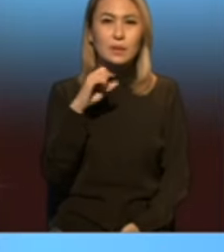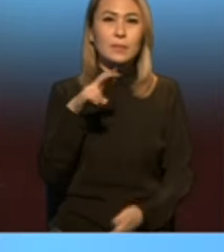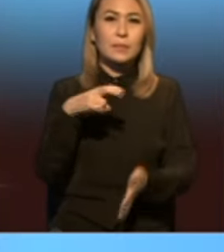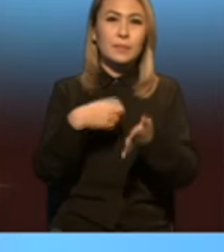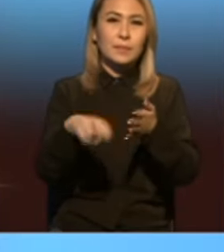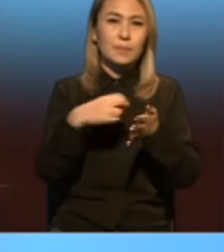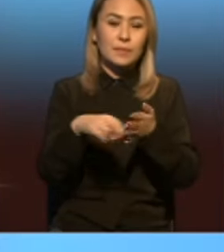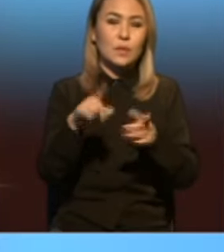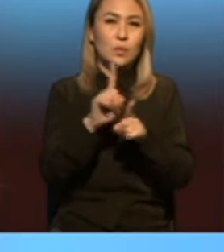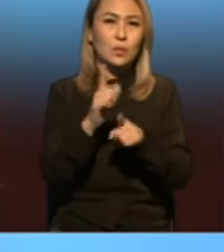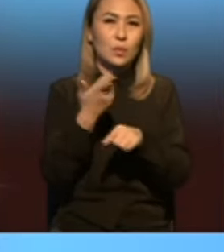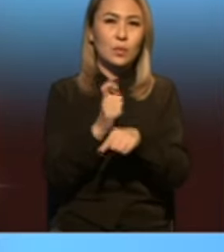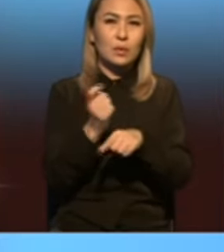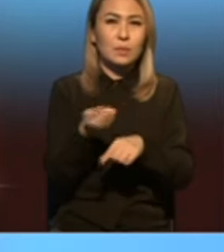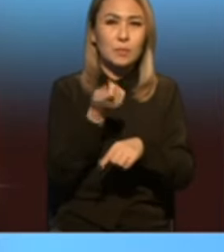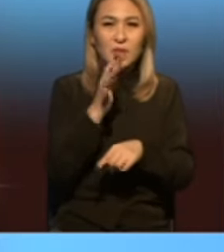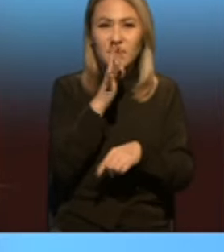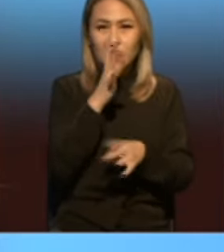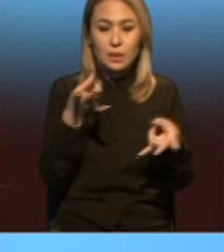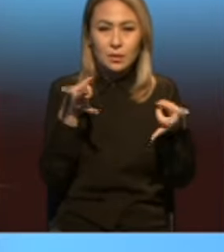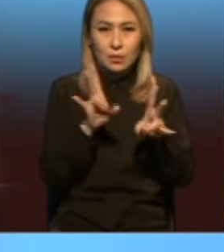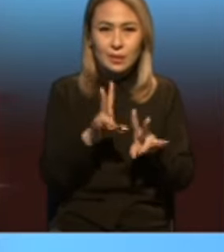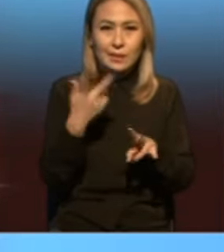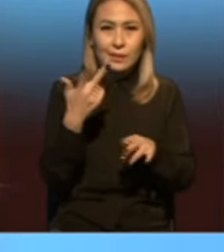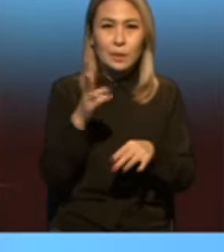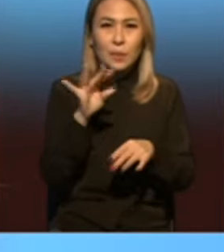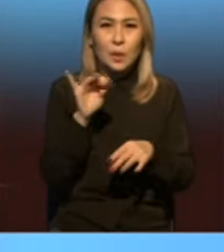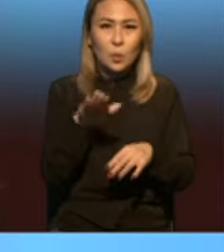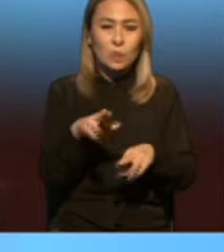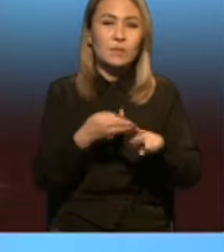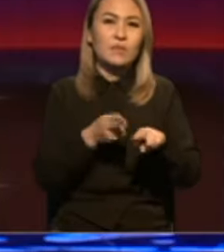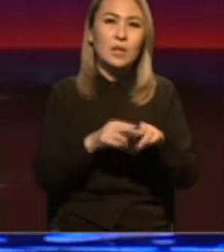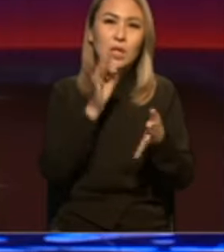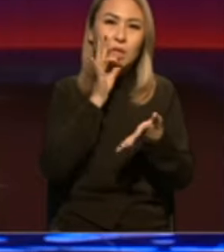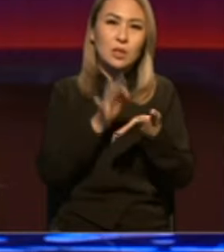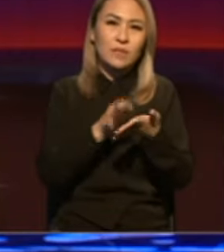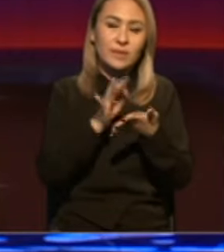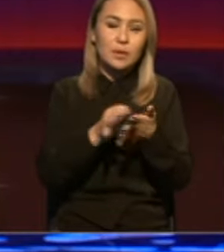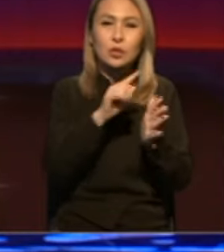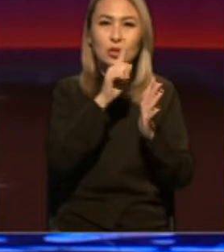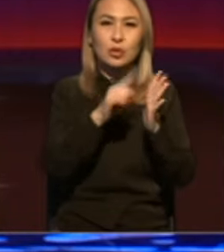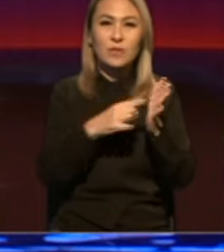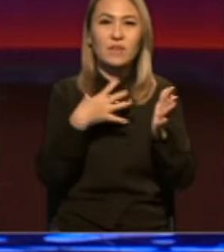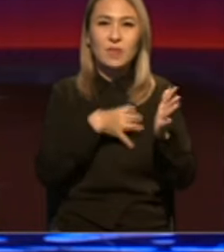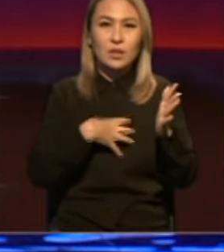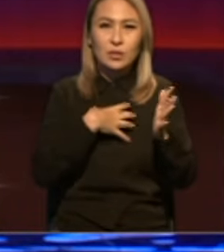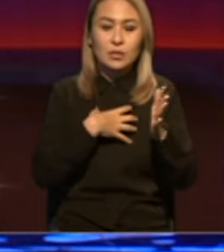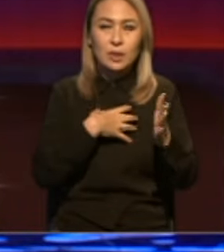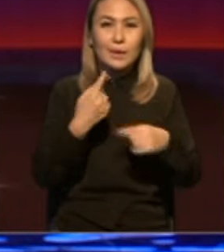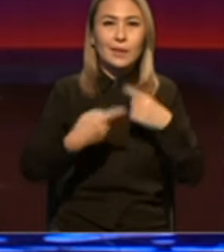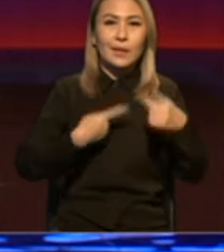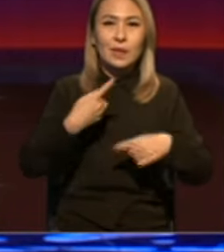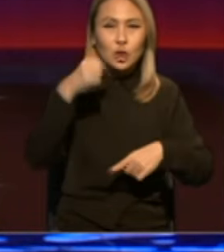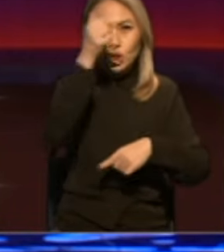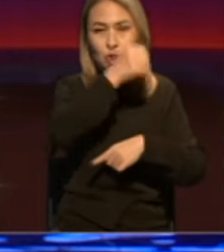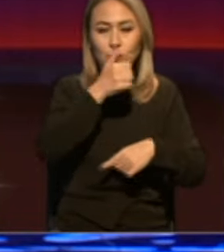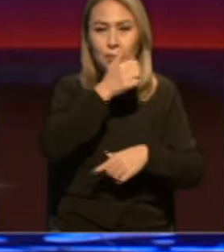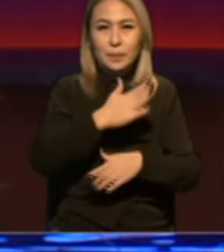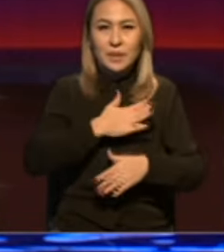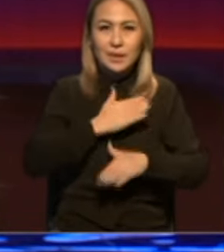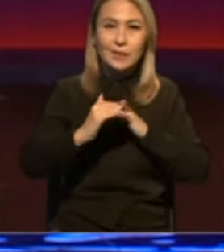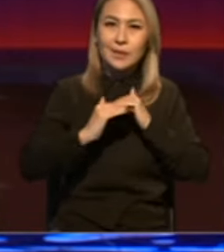WhatsApp-қа келген сұрақ бізде өте аз уақыт қалған екен, 3 минут. Жауап берсек, өйткені сұрақ маңызды. Қанеке, келесі жылы біздің